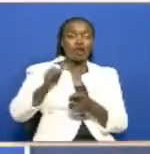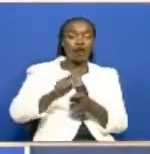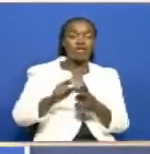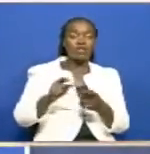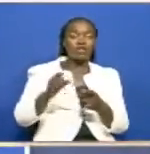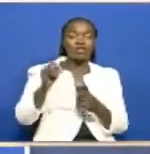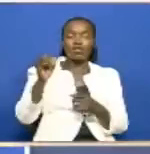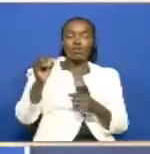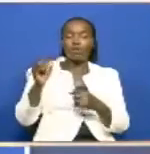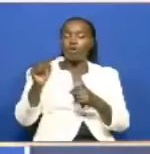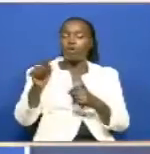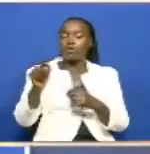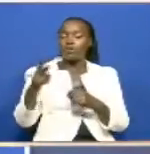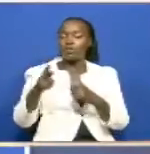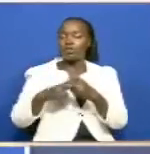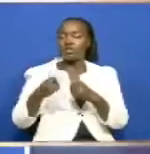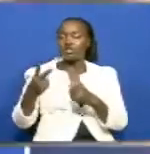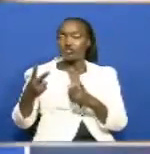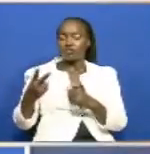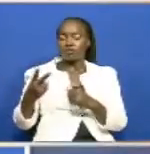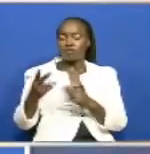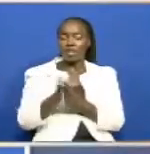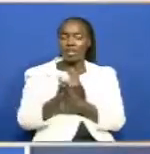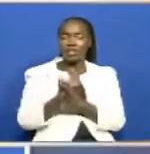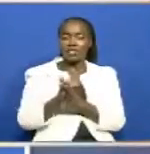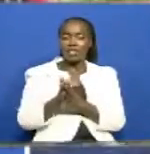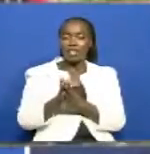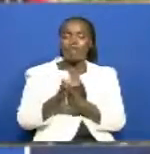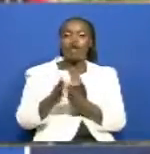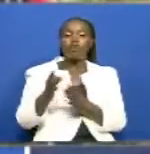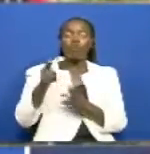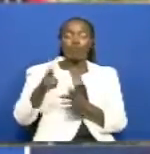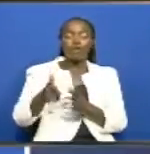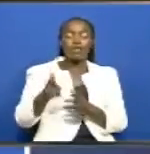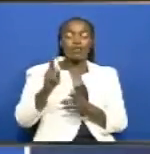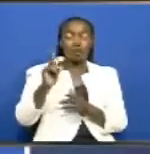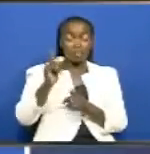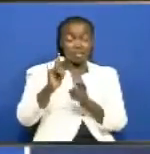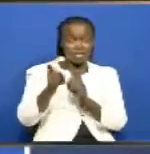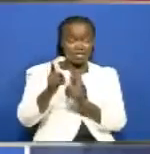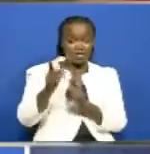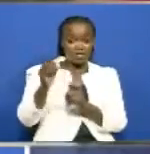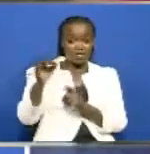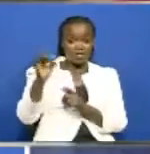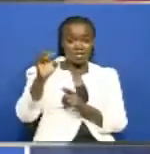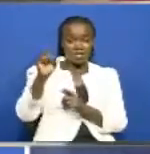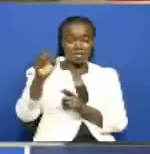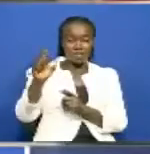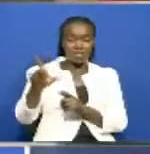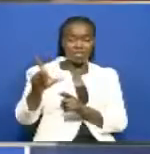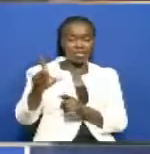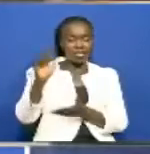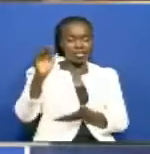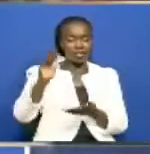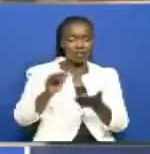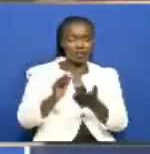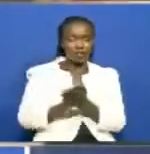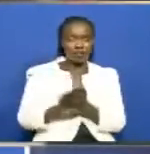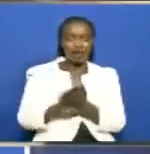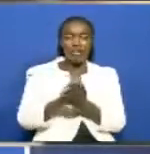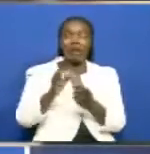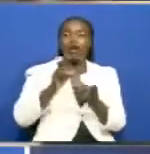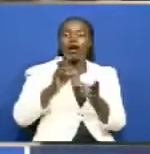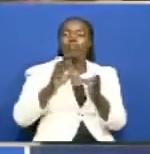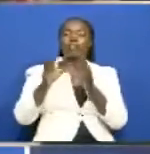72 kwa lita, huku bei ya lita dizeli ikipungua kwa shilingi 2 na senti 18. Kwingineko, kampuni ya mawasiliano ya